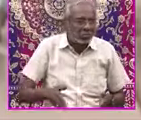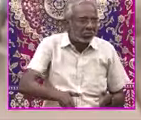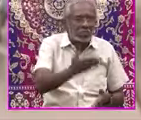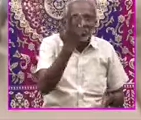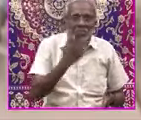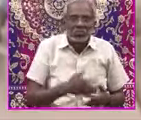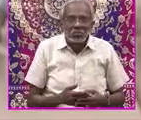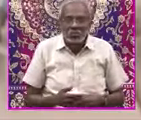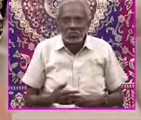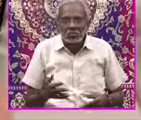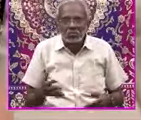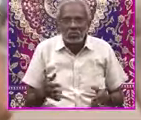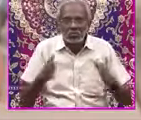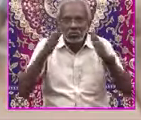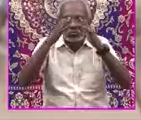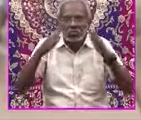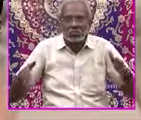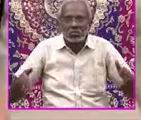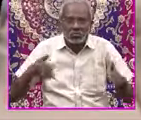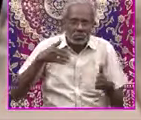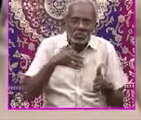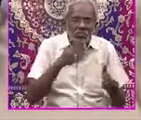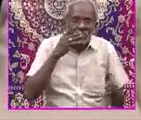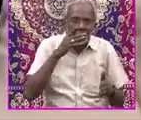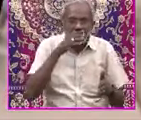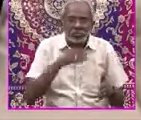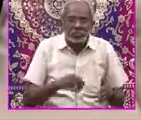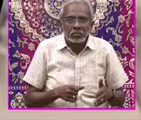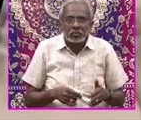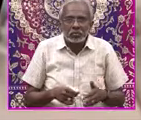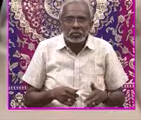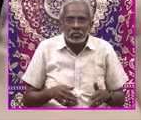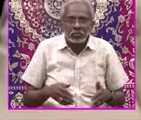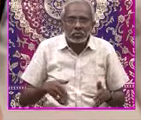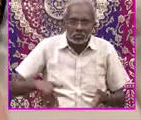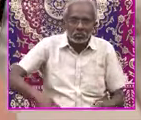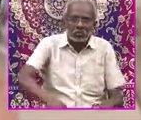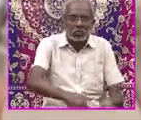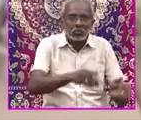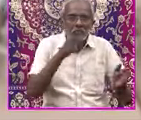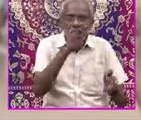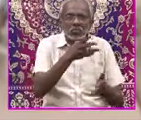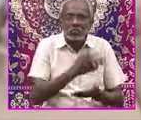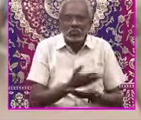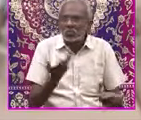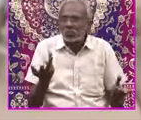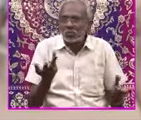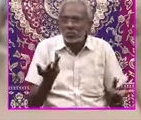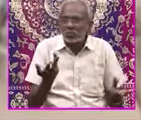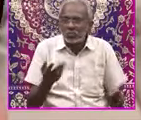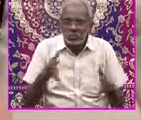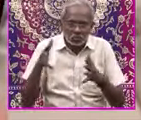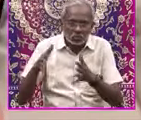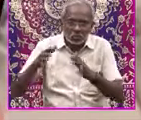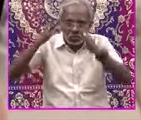முடியாது, அவ்வளவு சின்னதா இருக்குது, சிறியதா இருக்குது வழி. அப்ப கூட அந்த குகைக்குள்ள போய் ஒளியறாங்க. புதர்களுக்கு பின்னாடி எல்லாம்